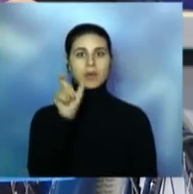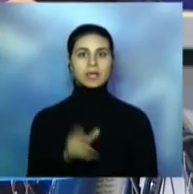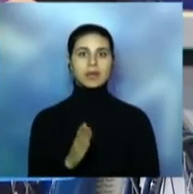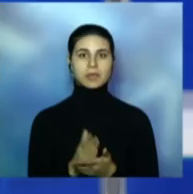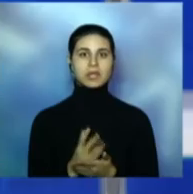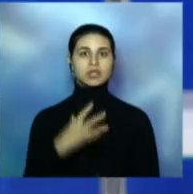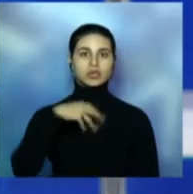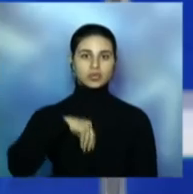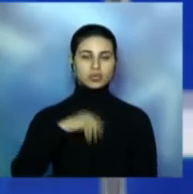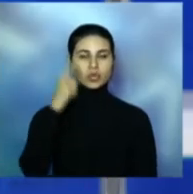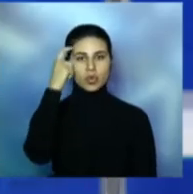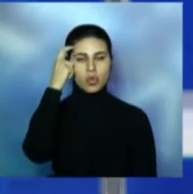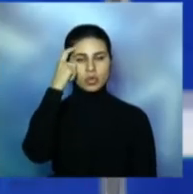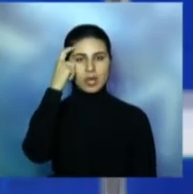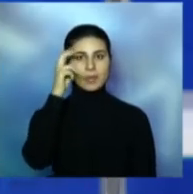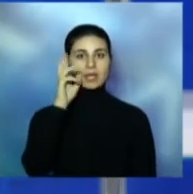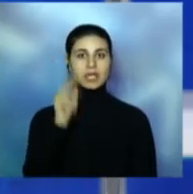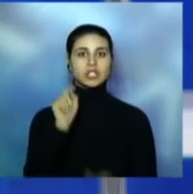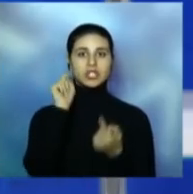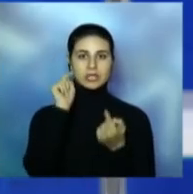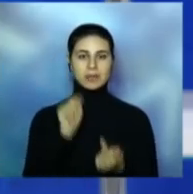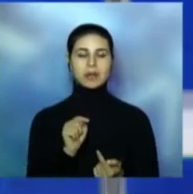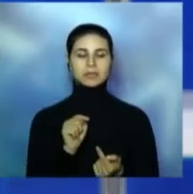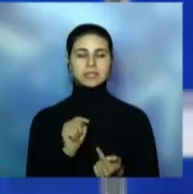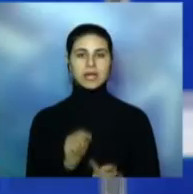სული, ადამიანი არის გონება და შესაბამისად